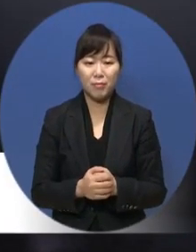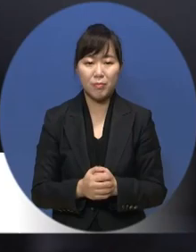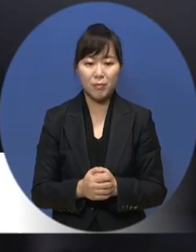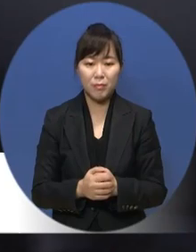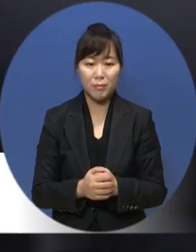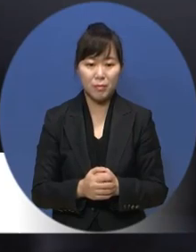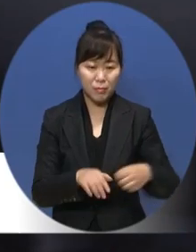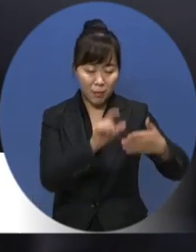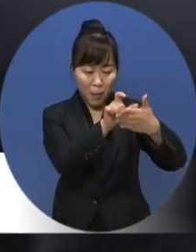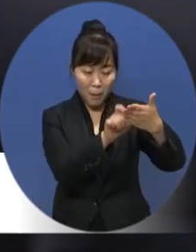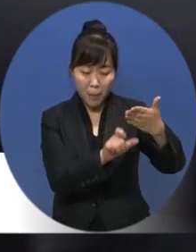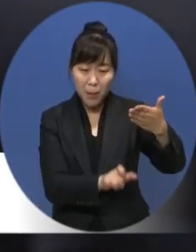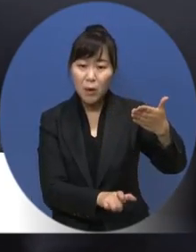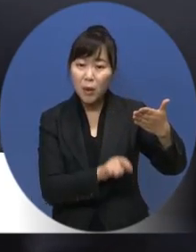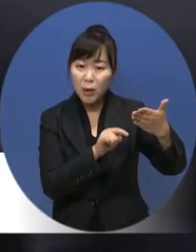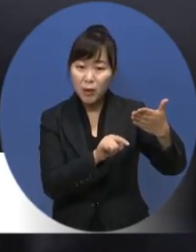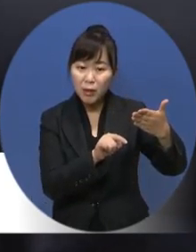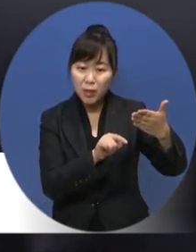남명옥의